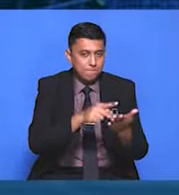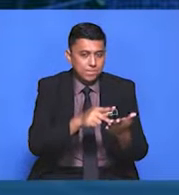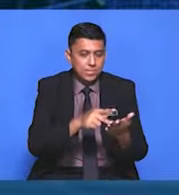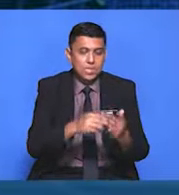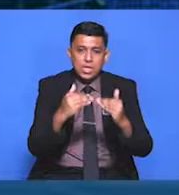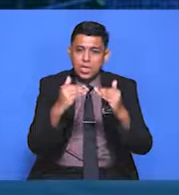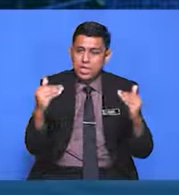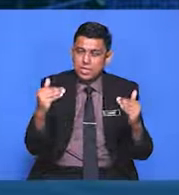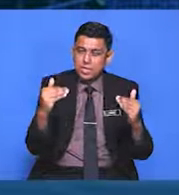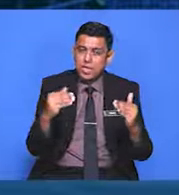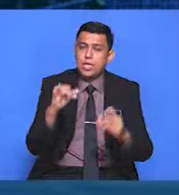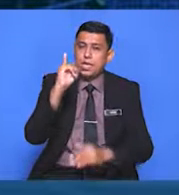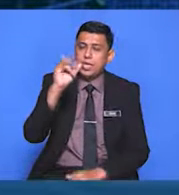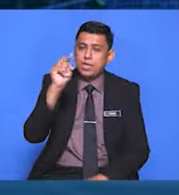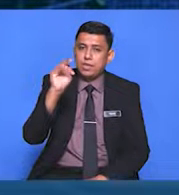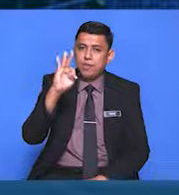kadar inflasi.